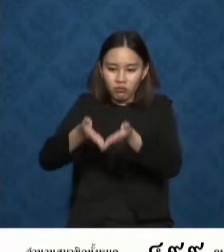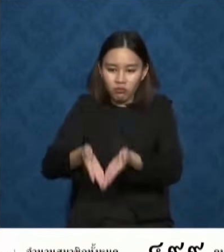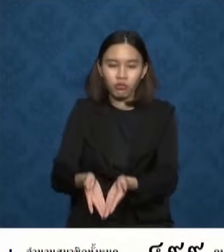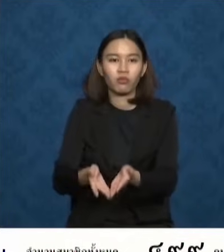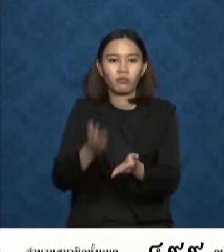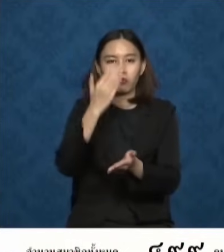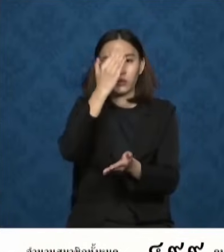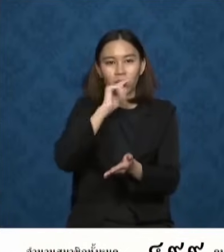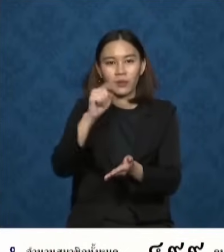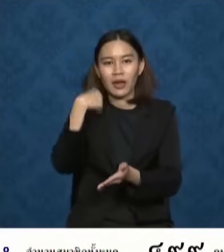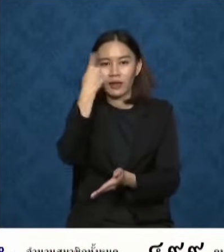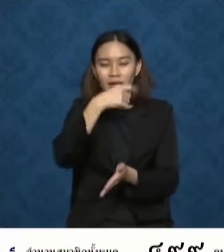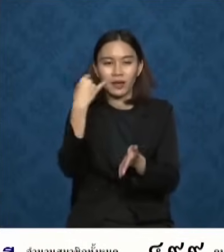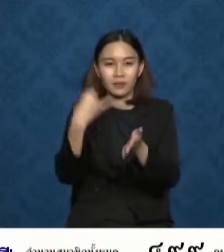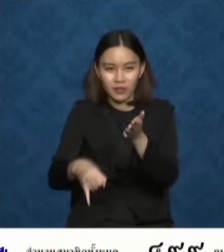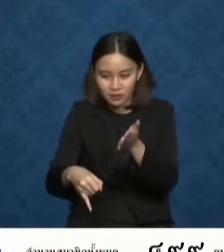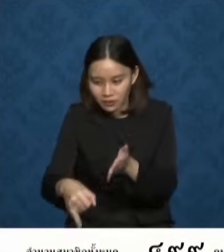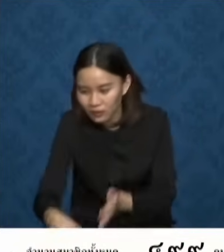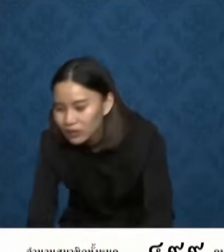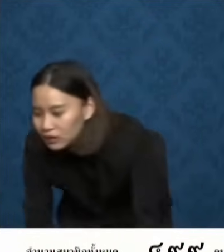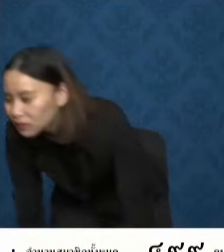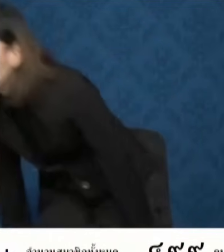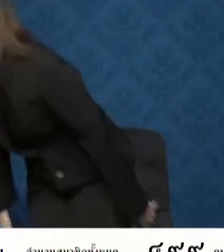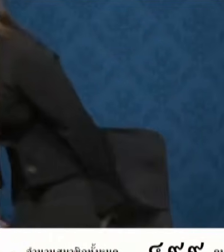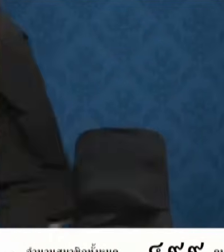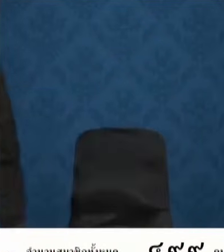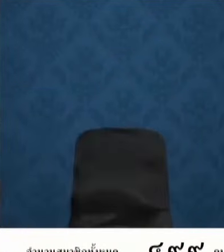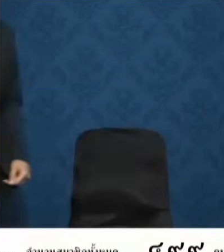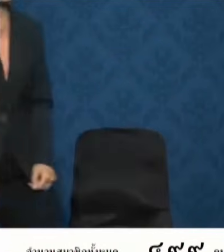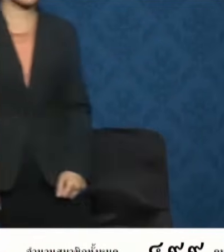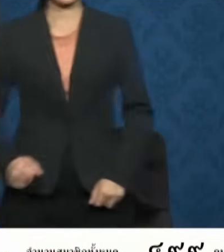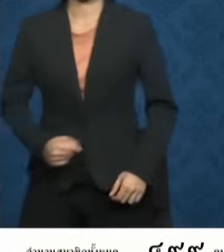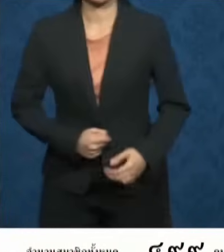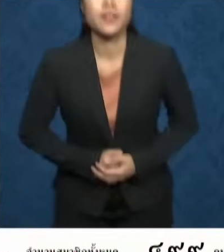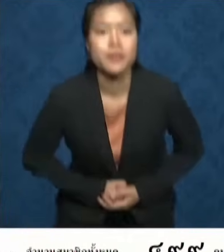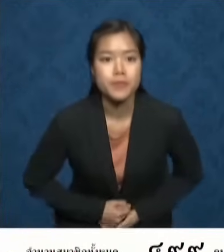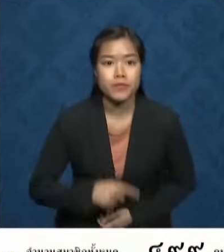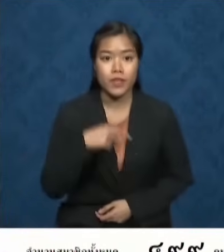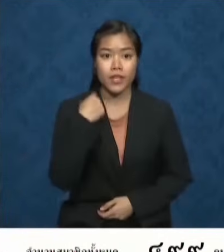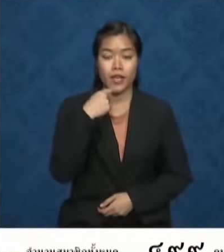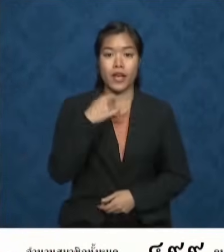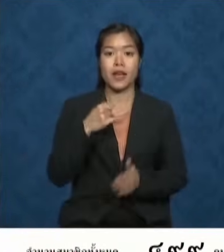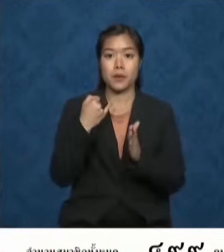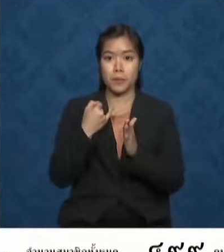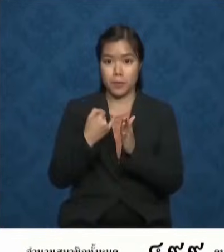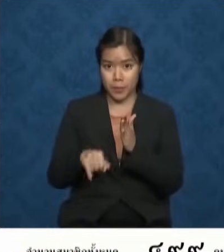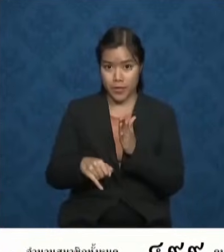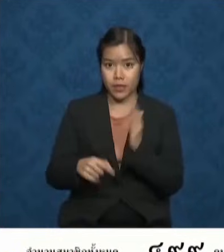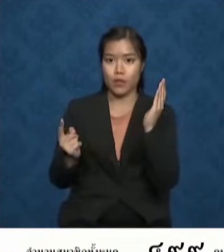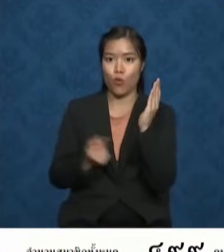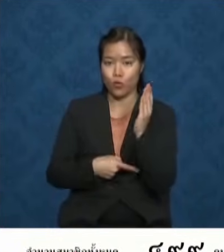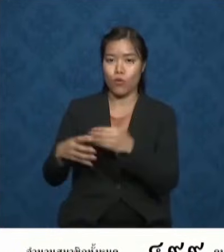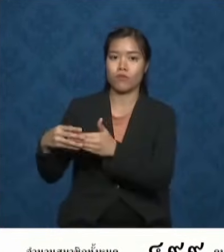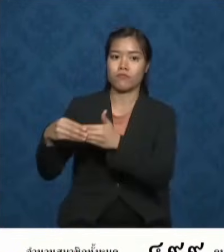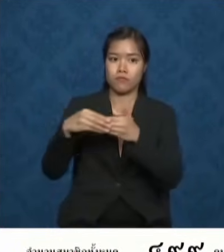ราะอะไรใครผิด ใครผิดต้องเอามาลงโทษหลักฐานชิ้นหนึ่งสำคัญที่จะต้องปิดสำนวน